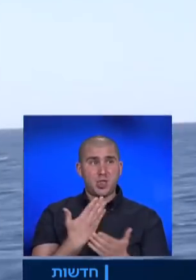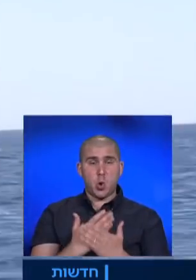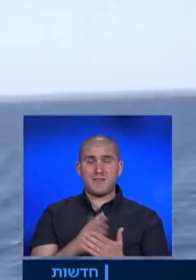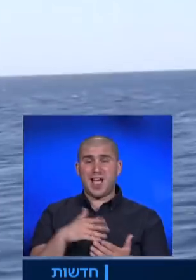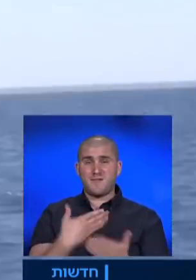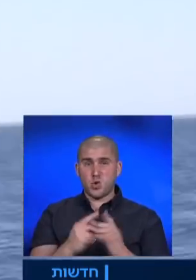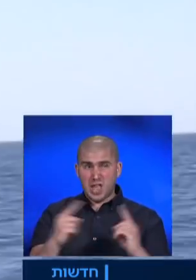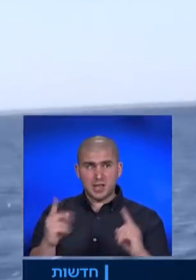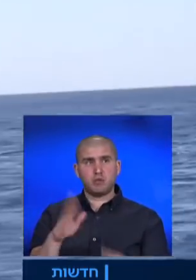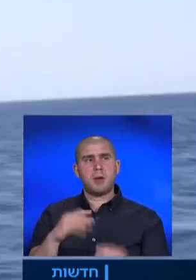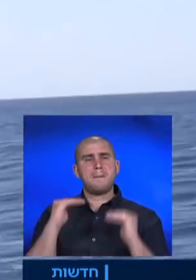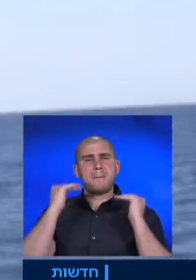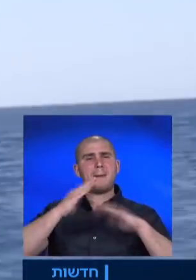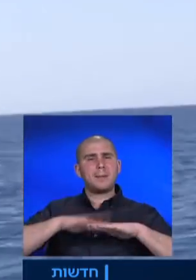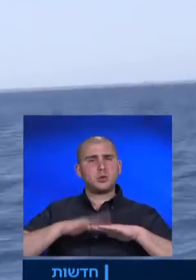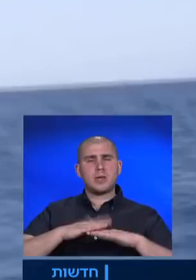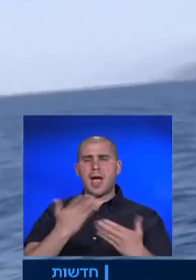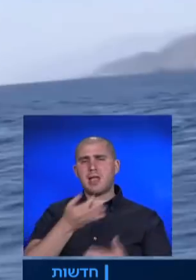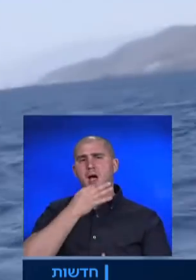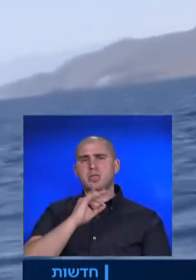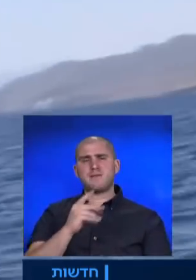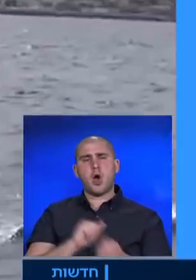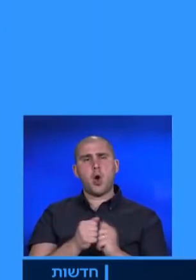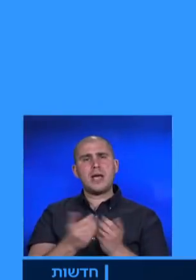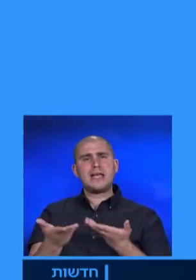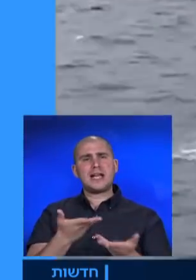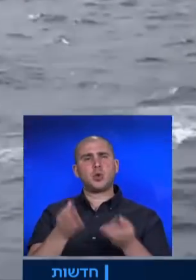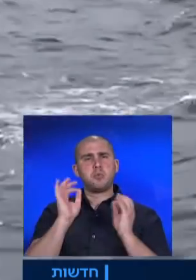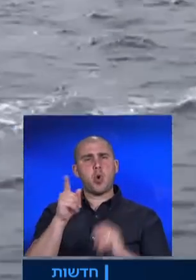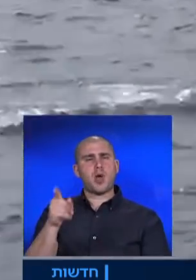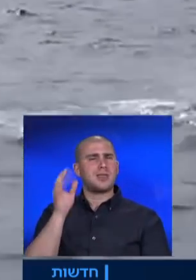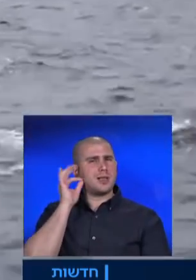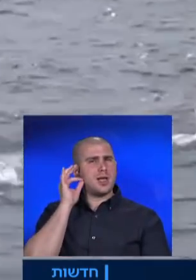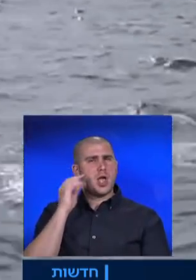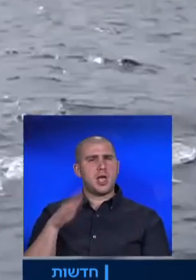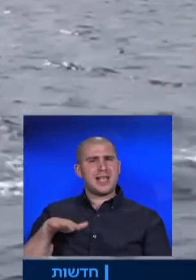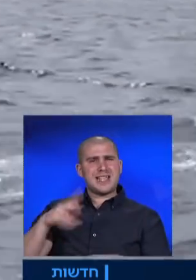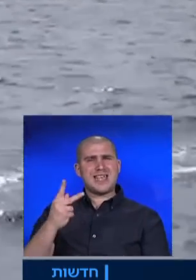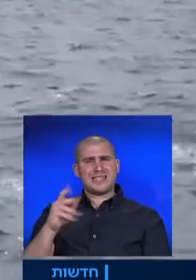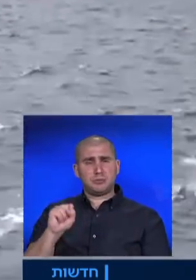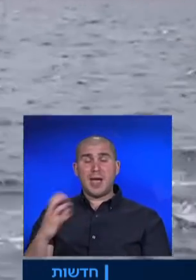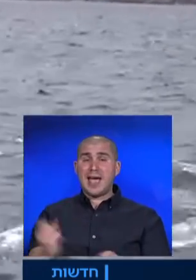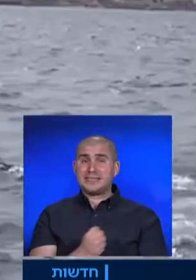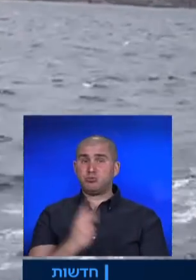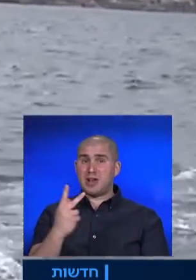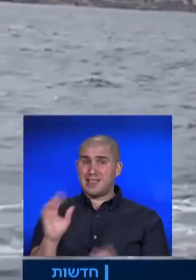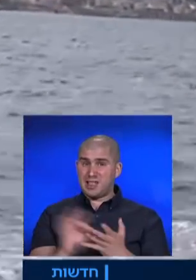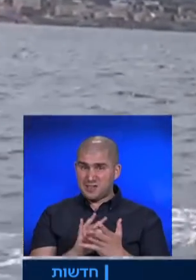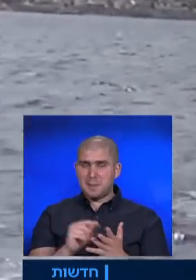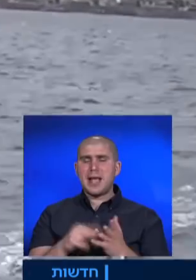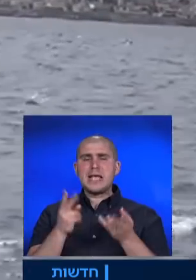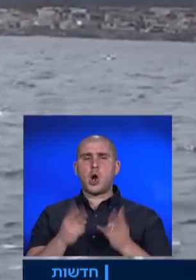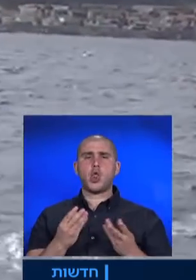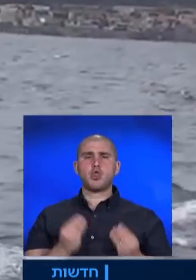ברמה המקצועית לא הייתה העדפה או יתר התייחסות לגולשת קטי ספיצ'קוב. הישגיה של קטי נכתב נובעים מיכולותיה הטובות יותר מאשר